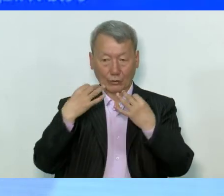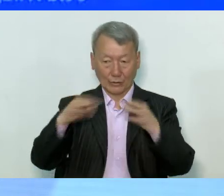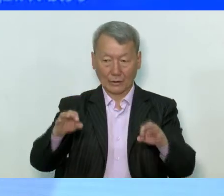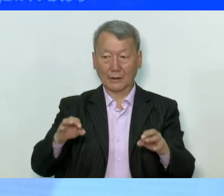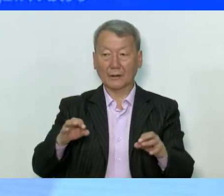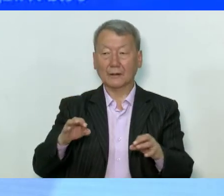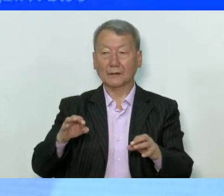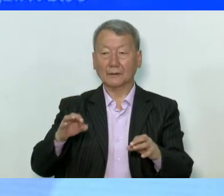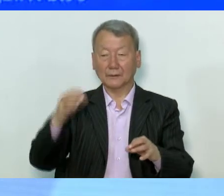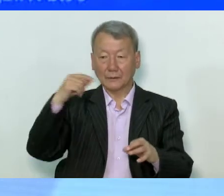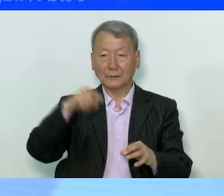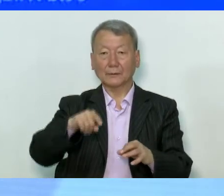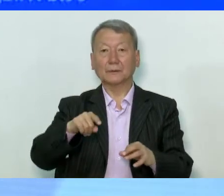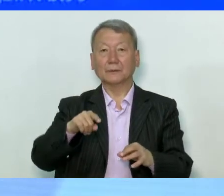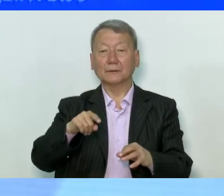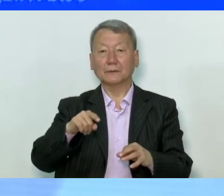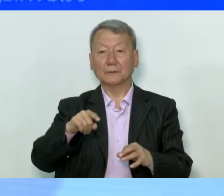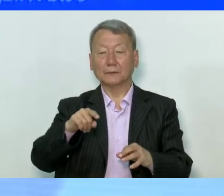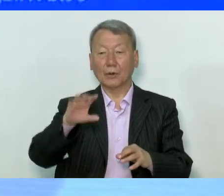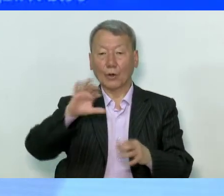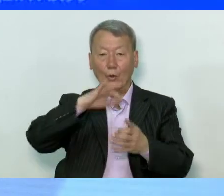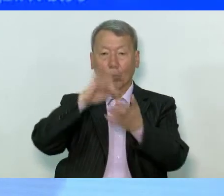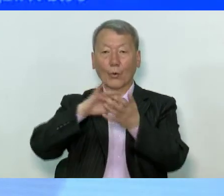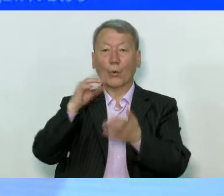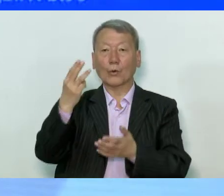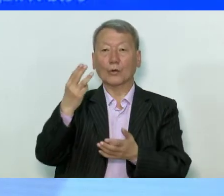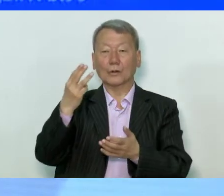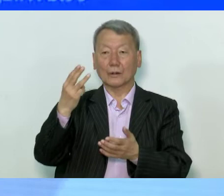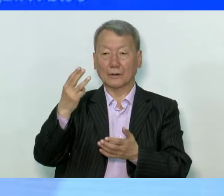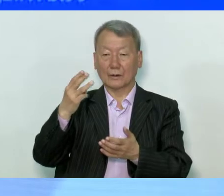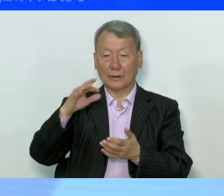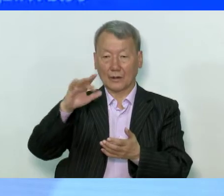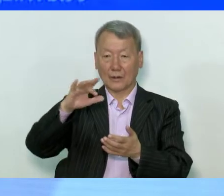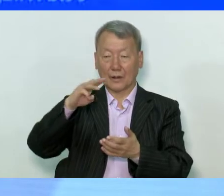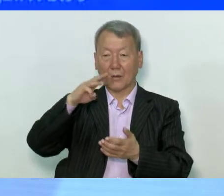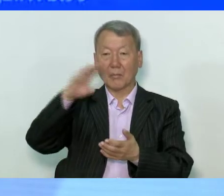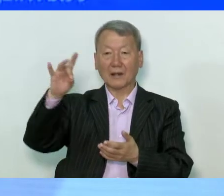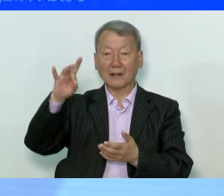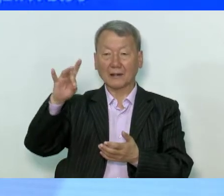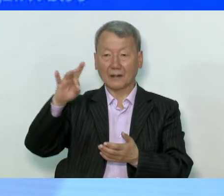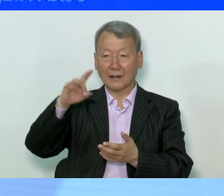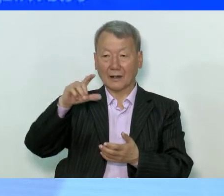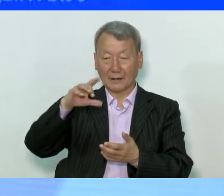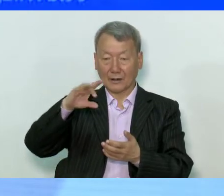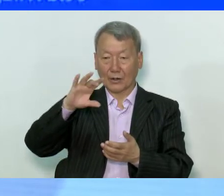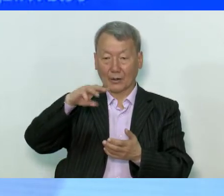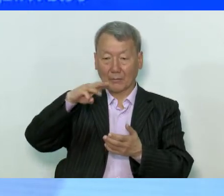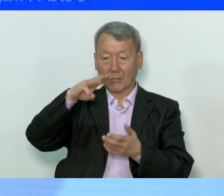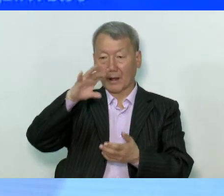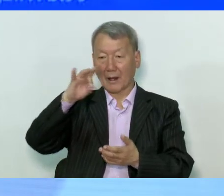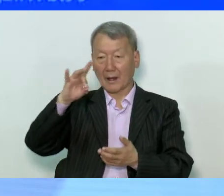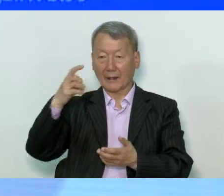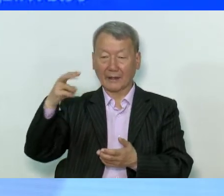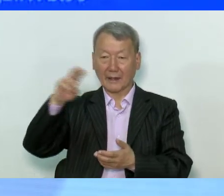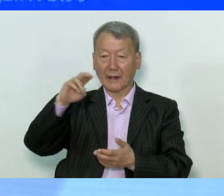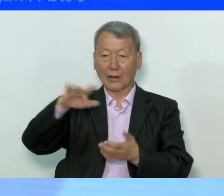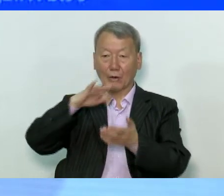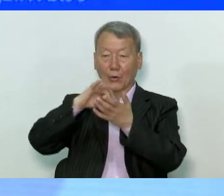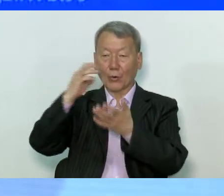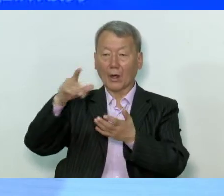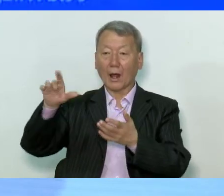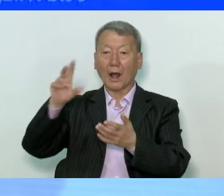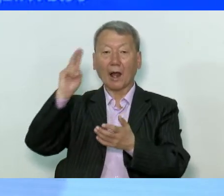берилди. Ошол эле учурда Ош шаардык мэриясына дагы деле гуманитардык жардам сурап кайрылган жарандар